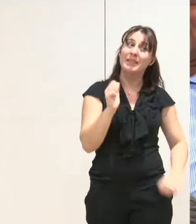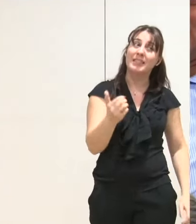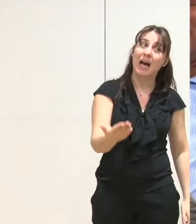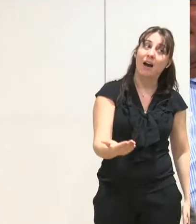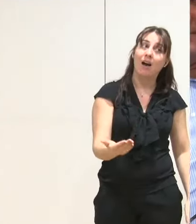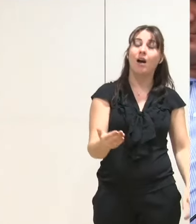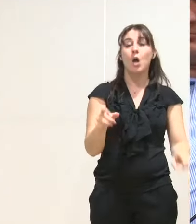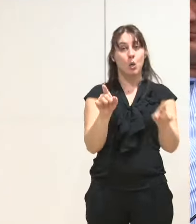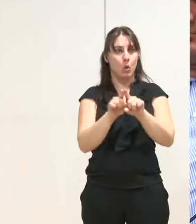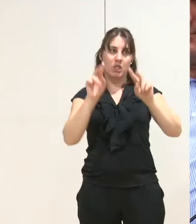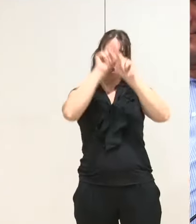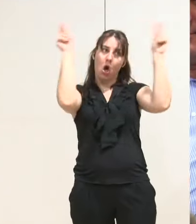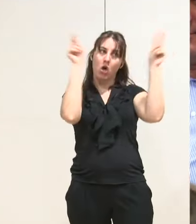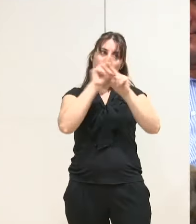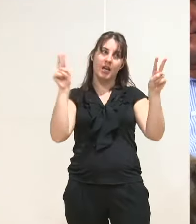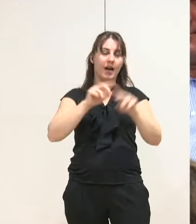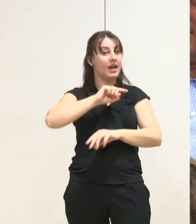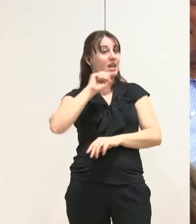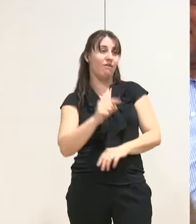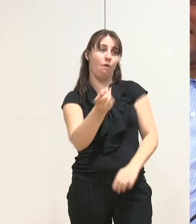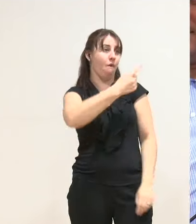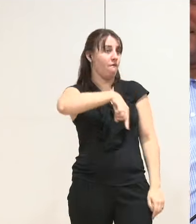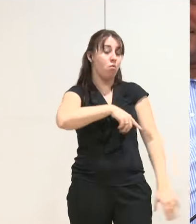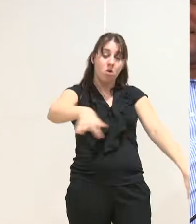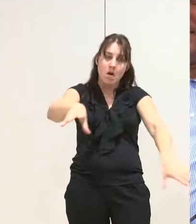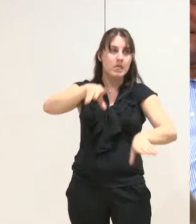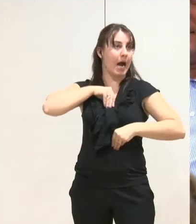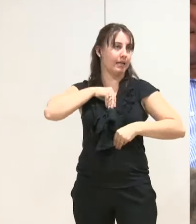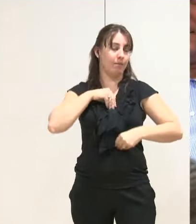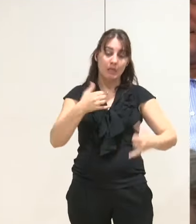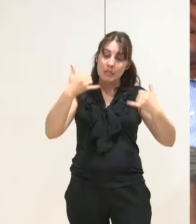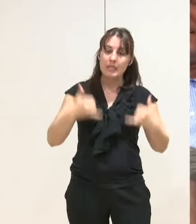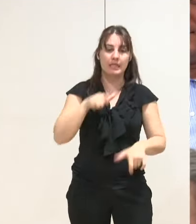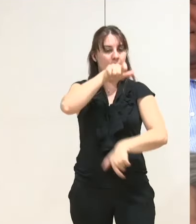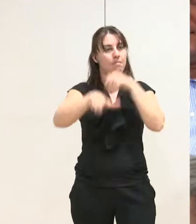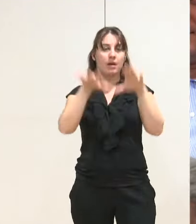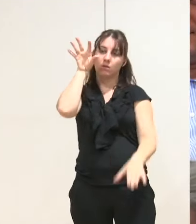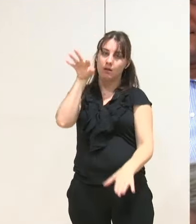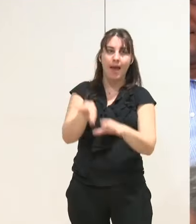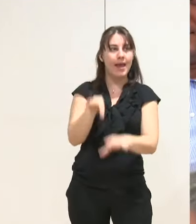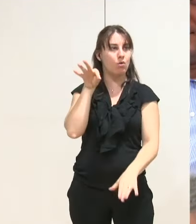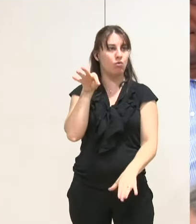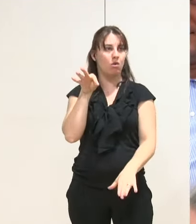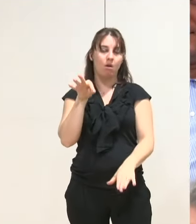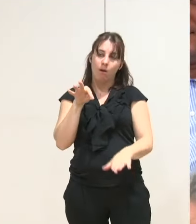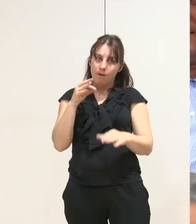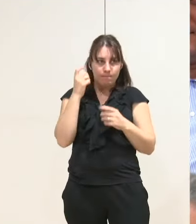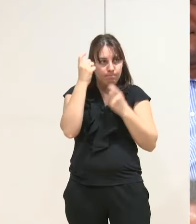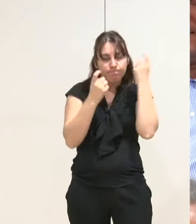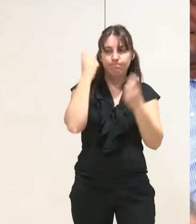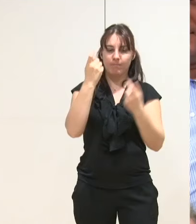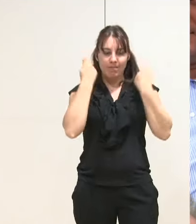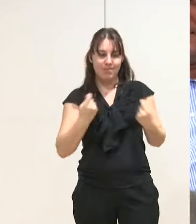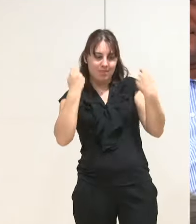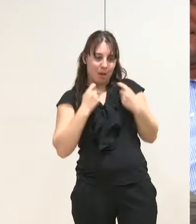générale il faudra que vous fassiez à l'idée qu'il y a ici des élus qui ont le souci de la de la dépense